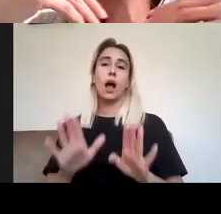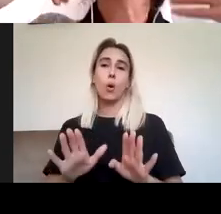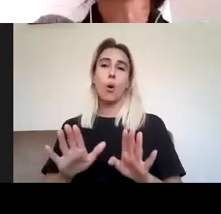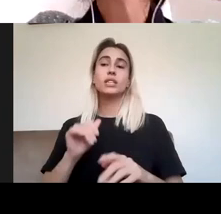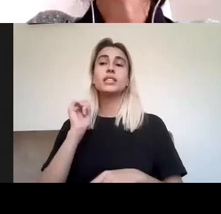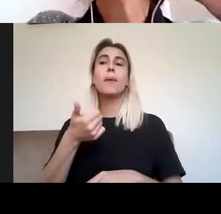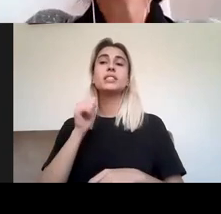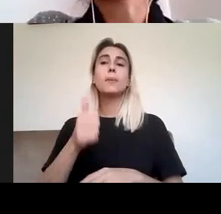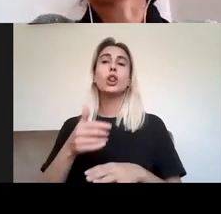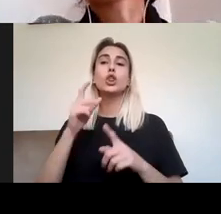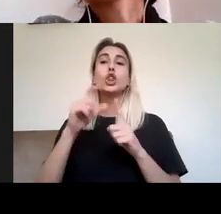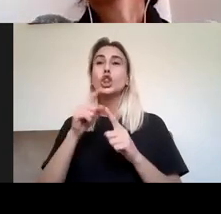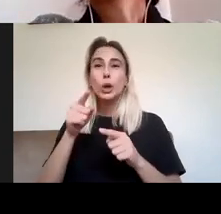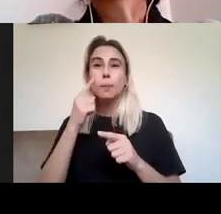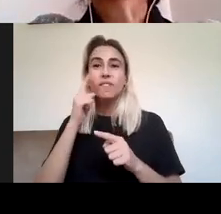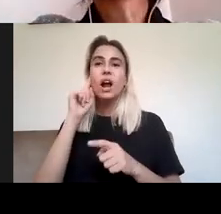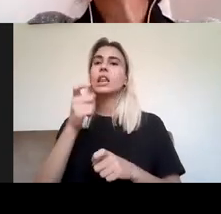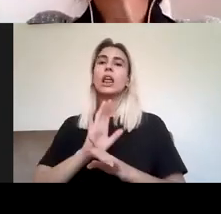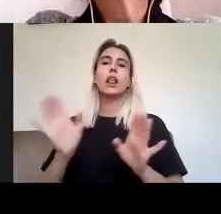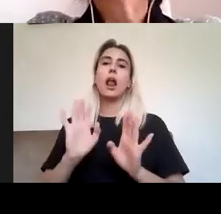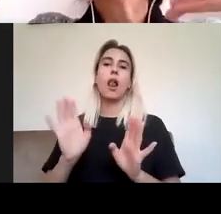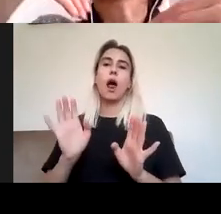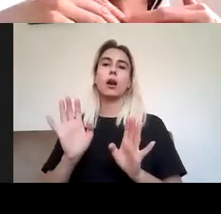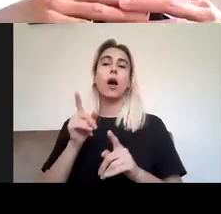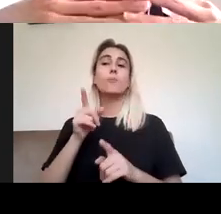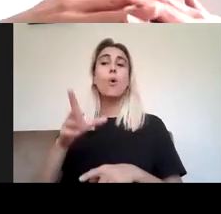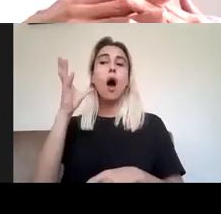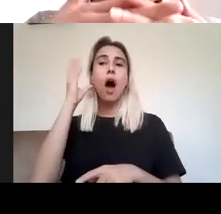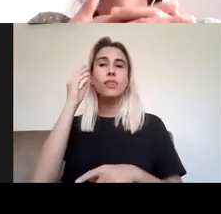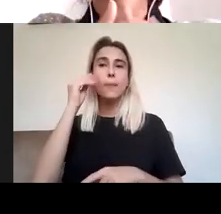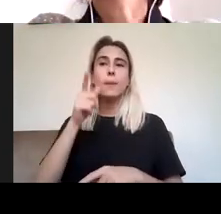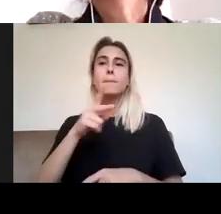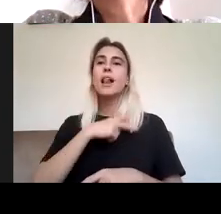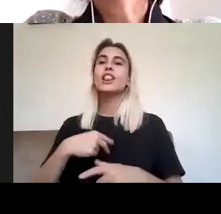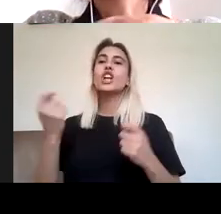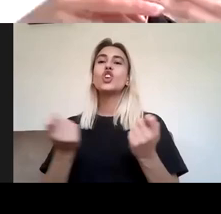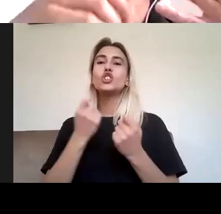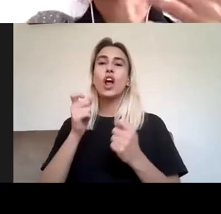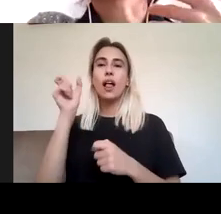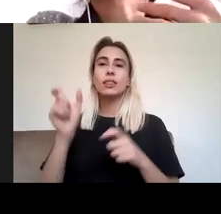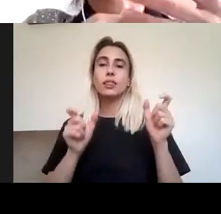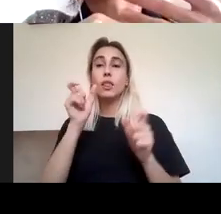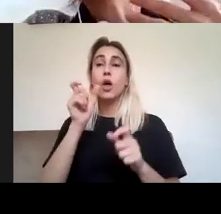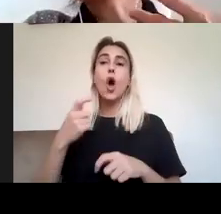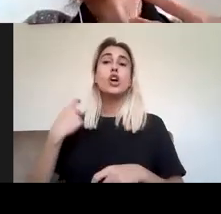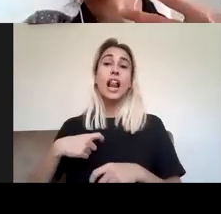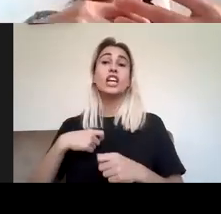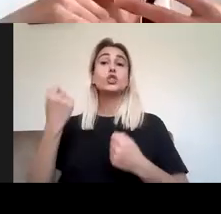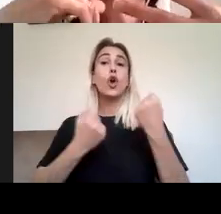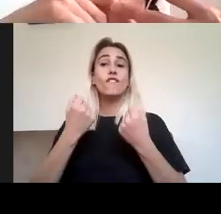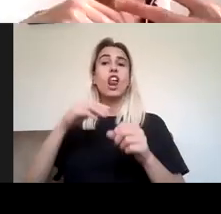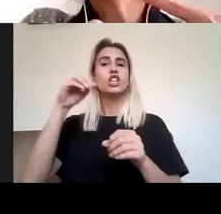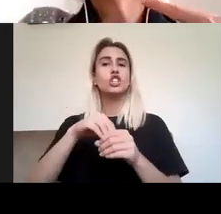da gerçekten durumun farkında değiller. Yani bu anlamda belediye çalışanlarının özellikle şoförler dahil olmak